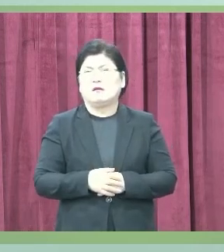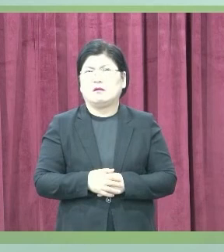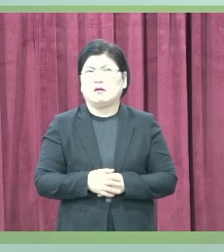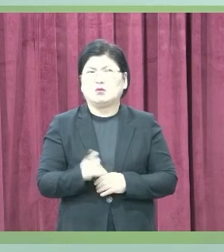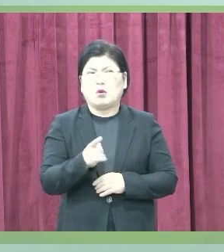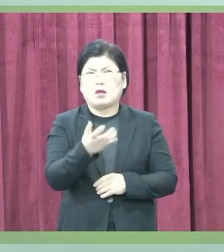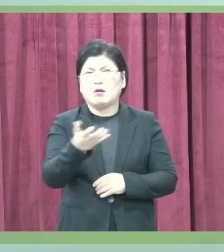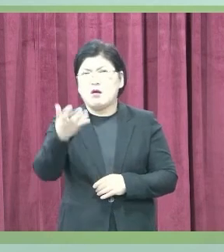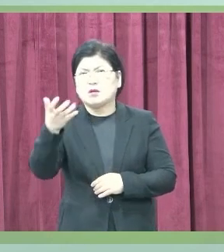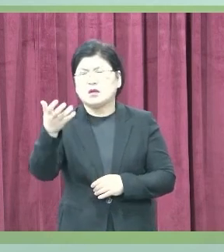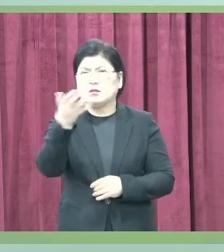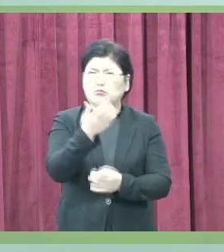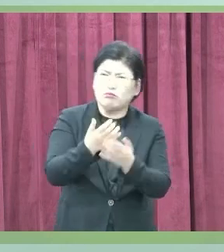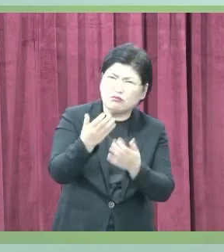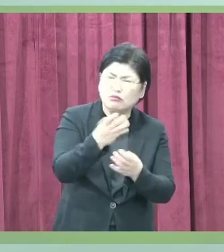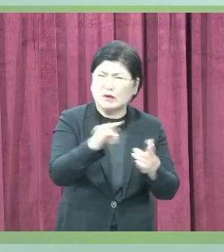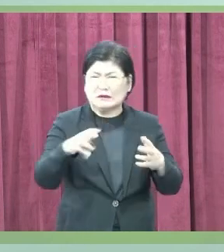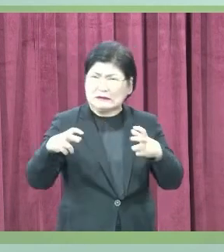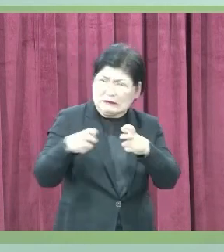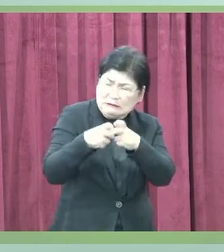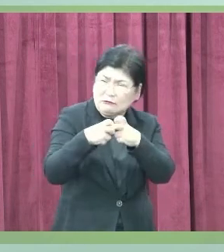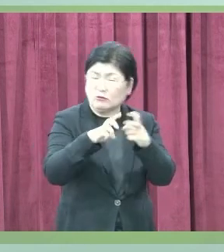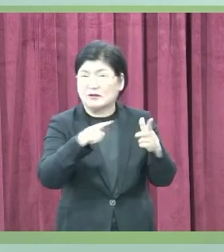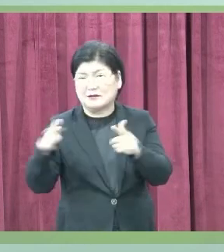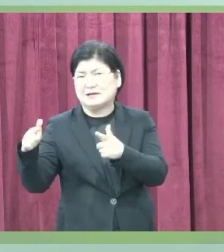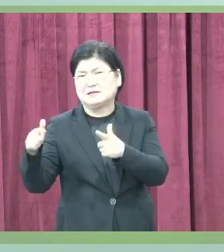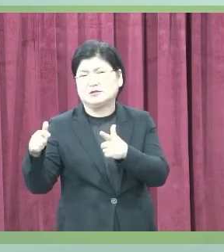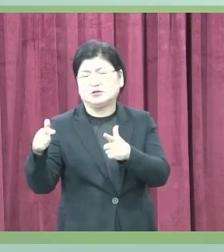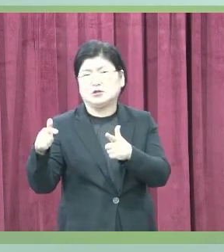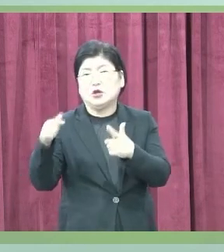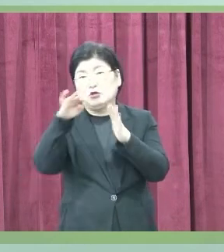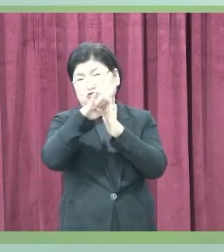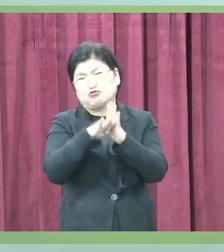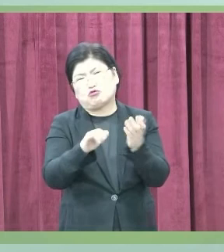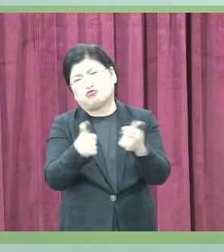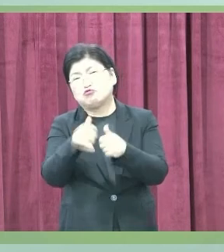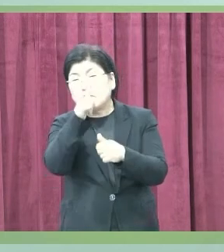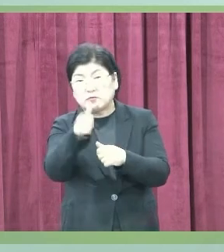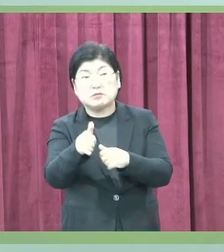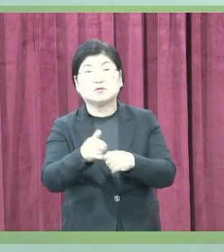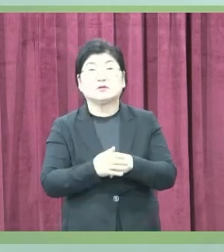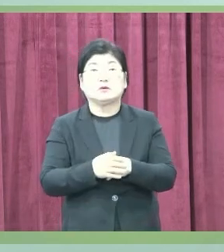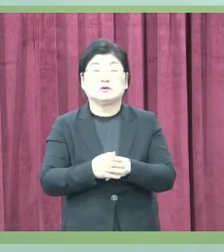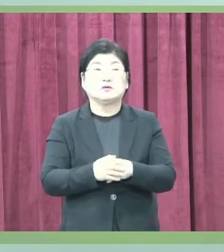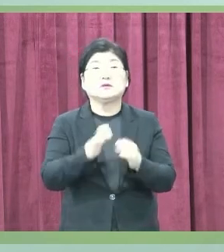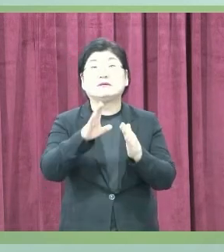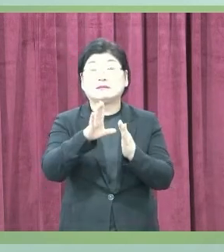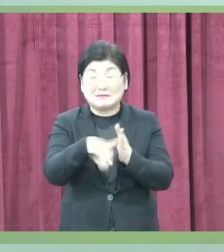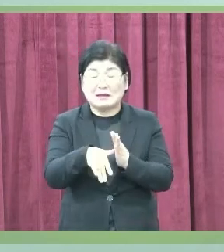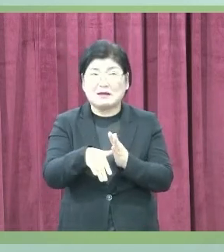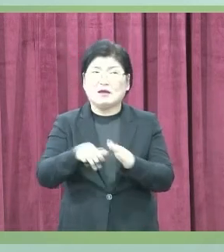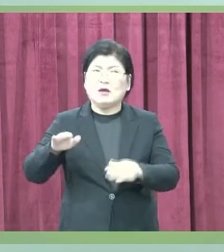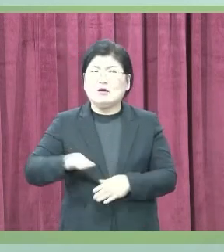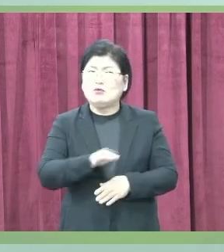연기, 불꽃, 운수사고, 이렇습니다. 그래서 이런 거를 보시면 조금, 좀 우리가